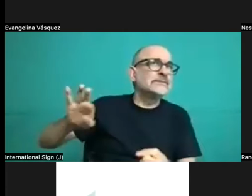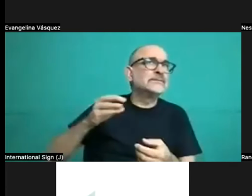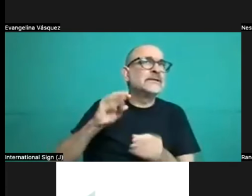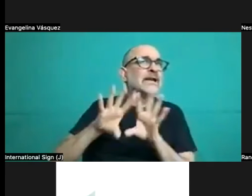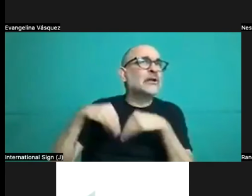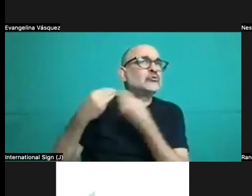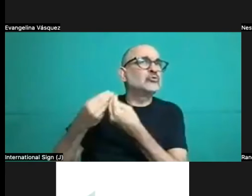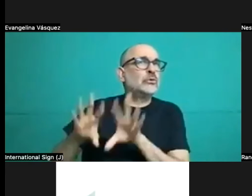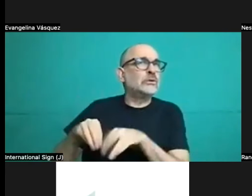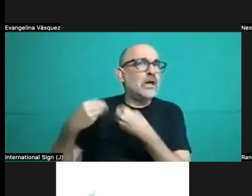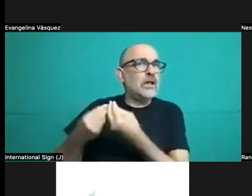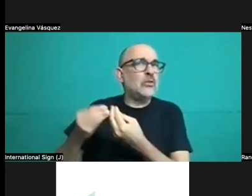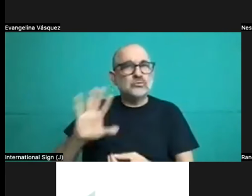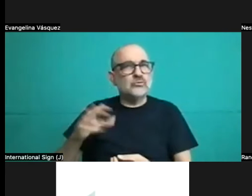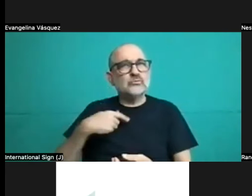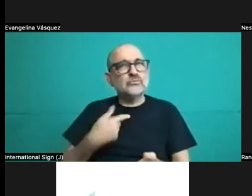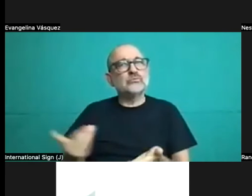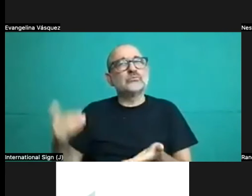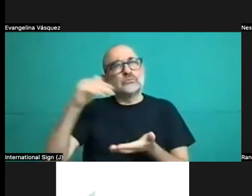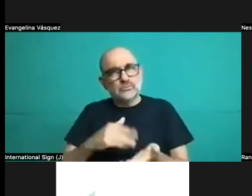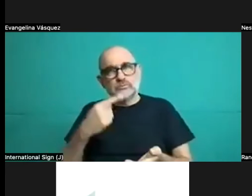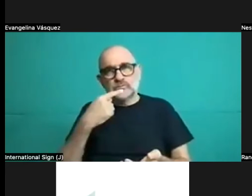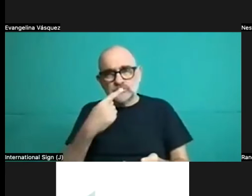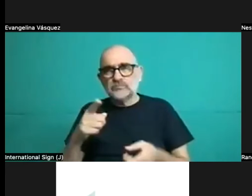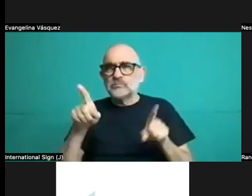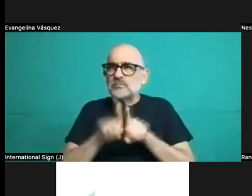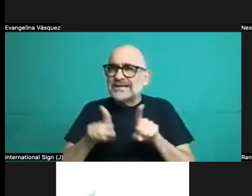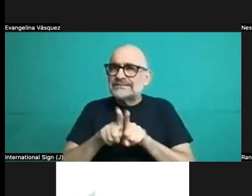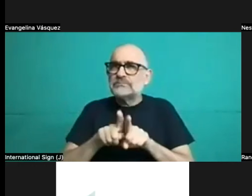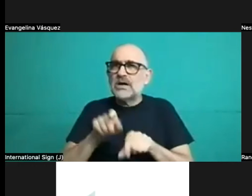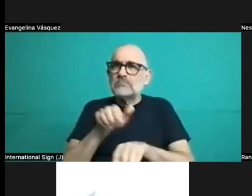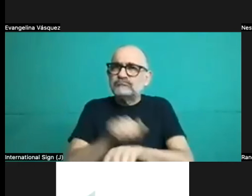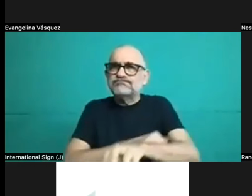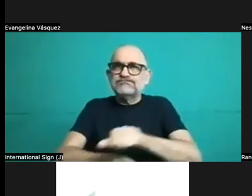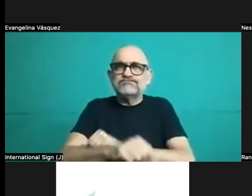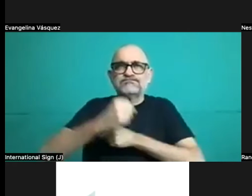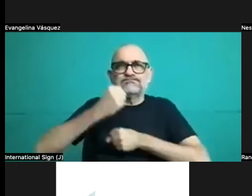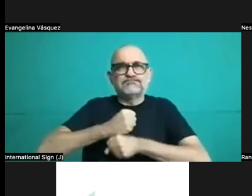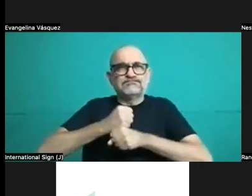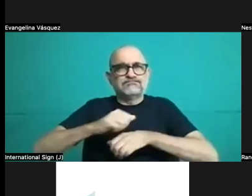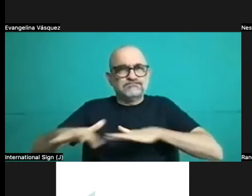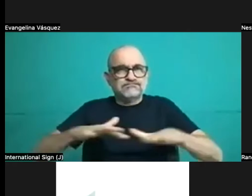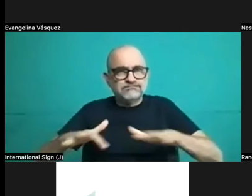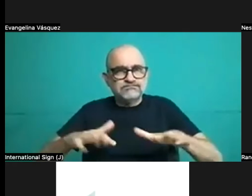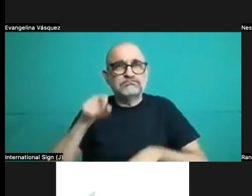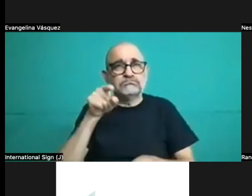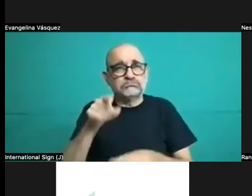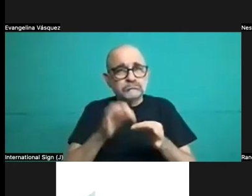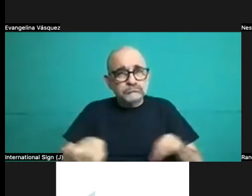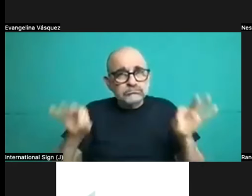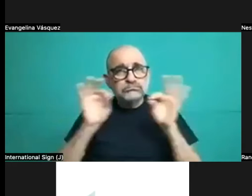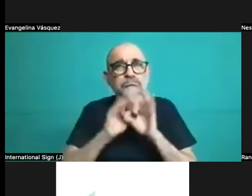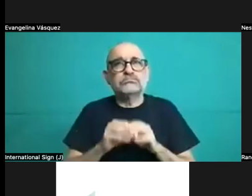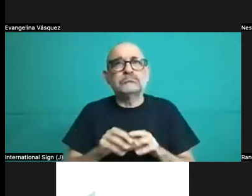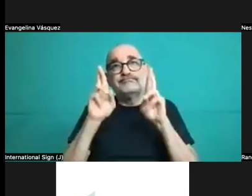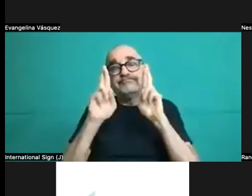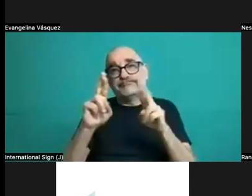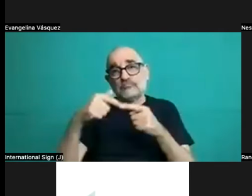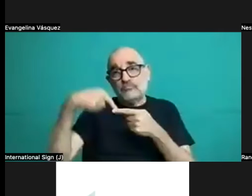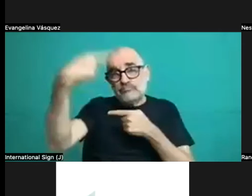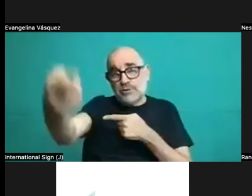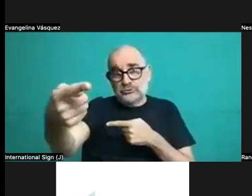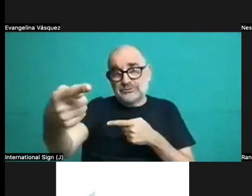la simple volonté. Il faut vraiment qu'il y ait des résultats lors du prochain sommet ministériel. Malheureusement,